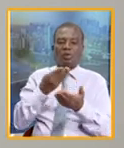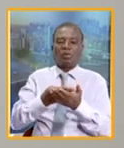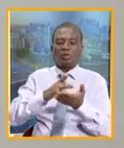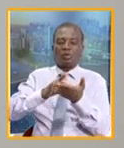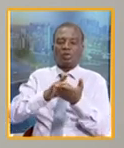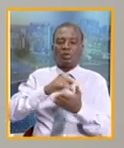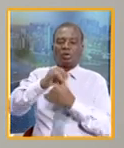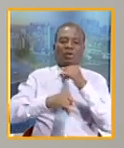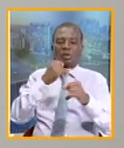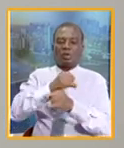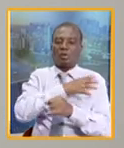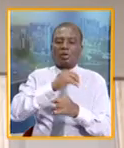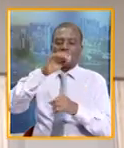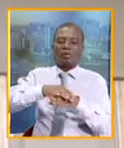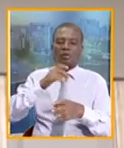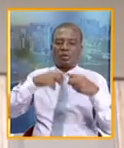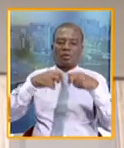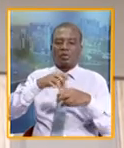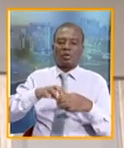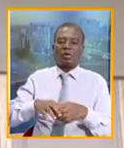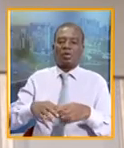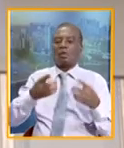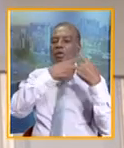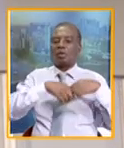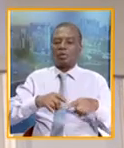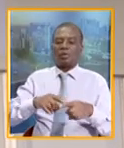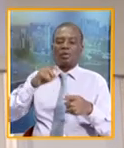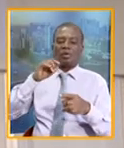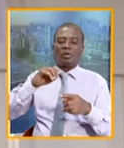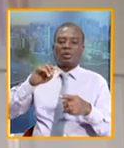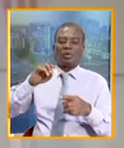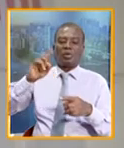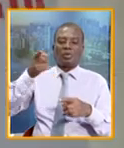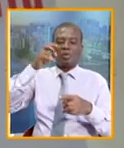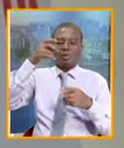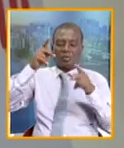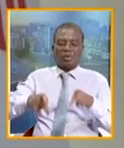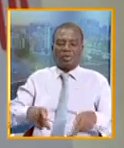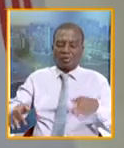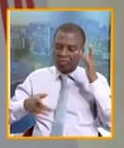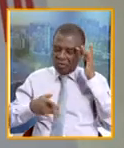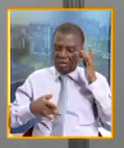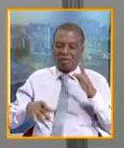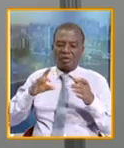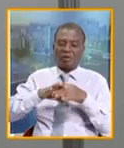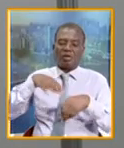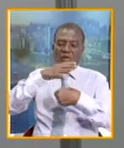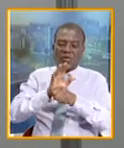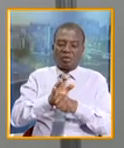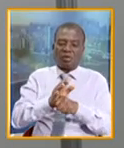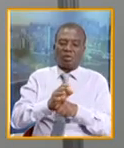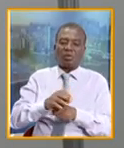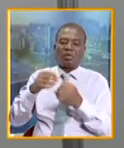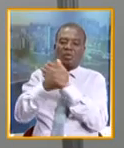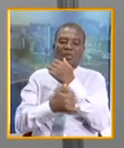monétaire sur ces questions-là. Depuis la survenue du premier cas de personnes contaminées en Côte d'Ivoire le 11 mars 2020,